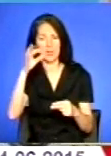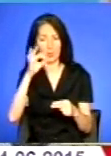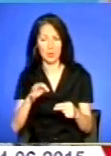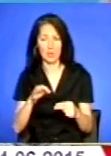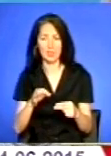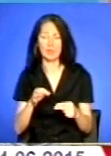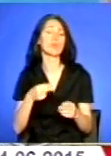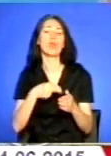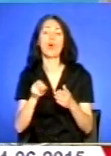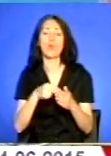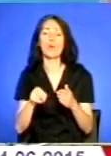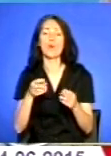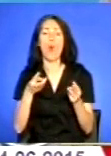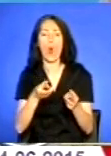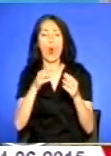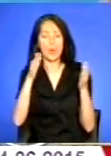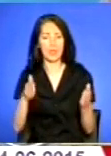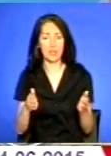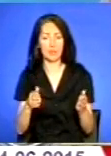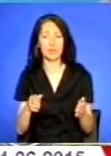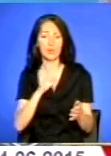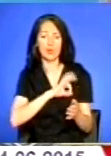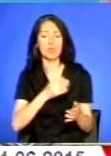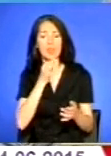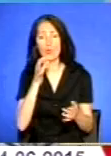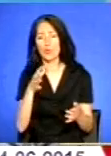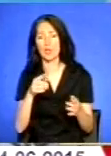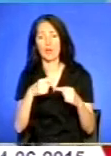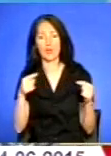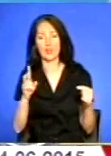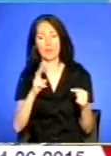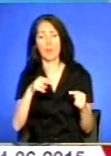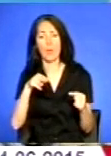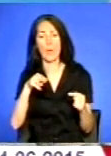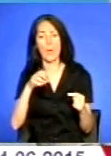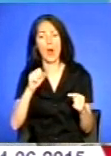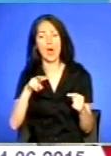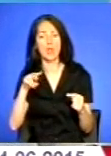котлів з використання будь-яких видів палива, але не більше 5 тисяч гривень.